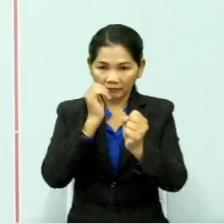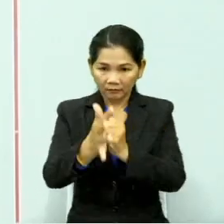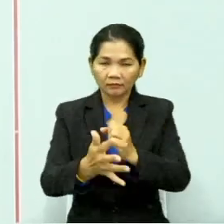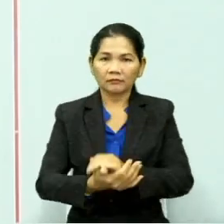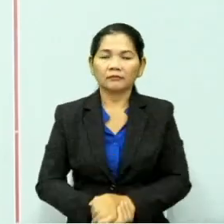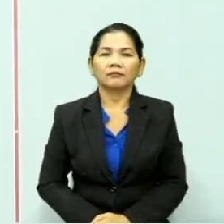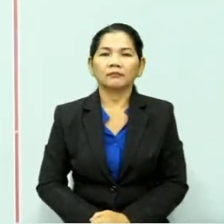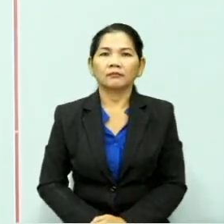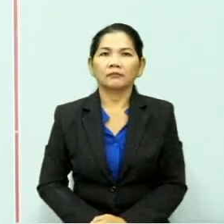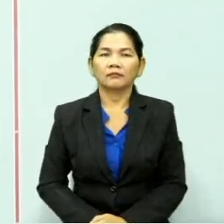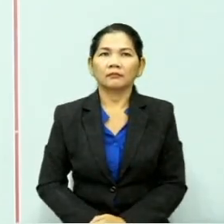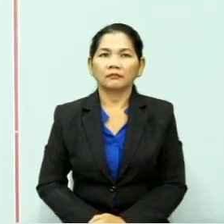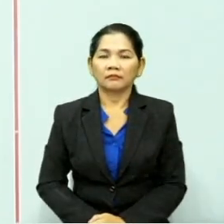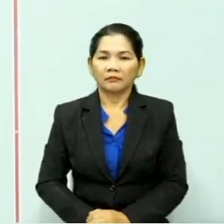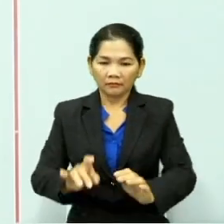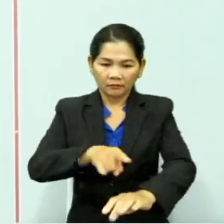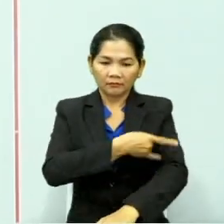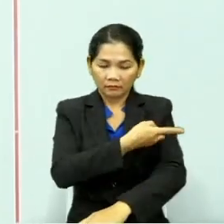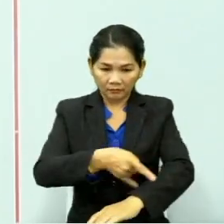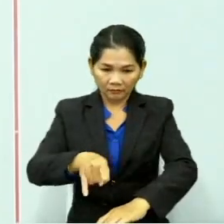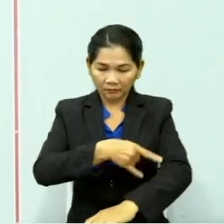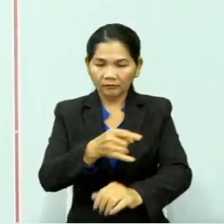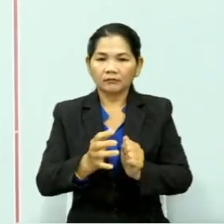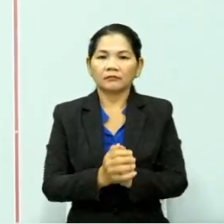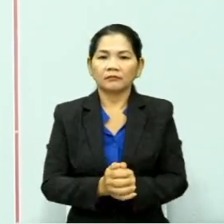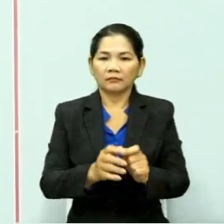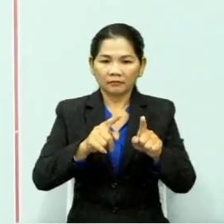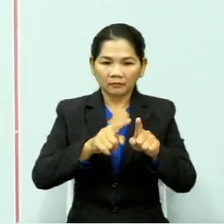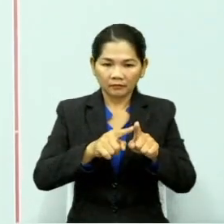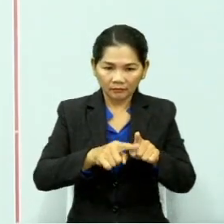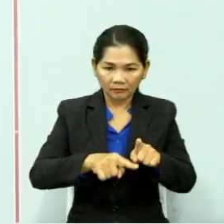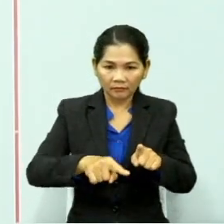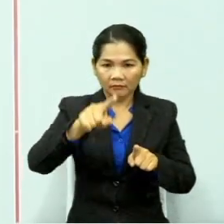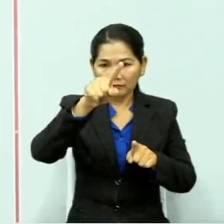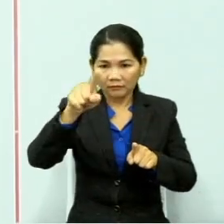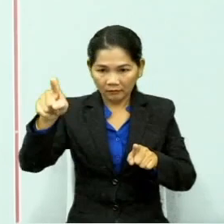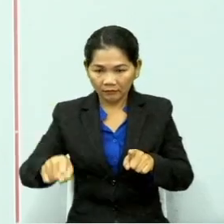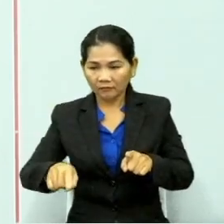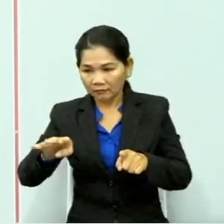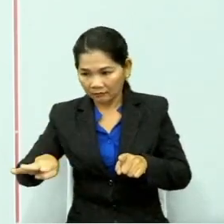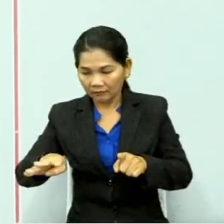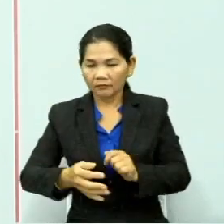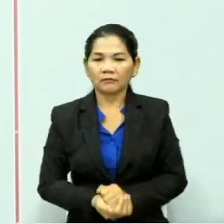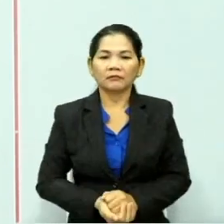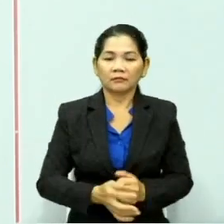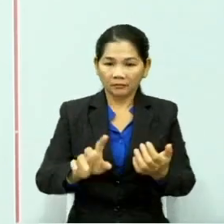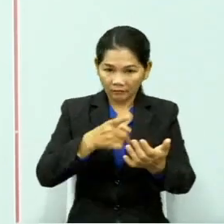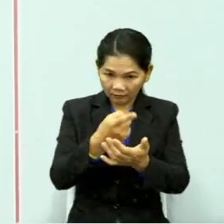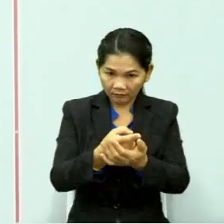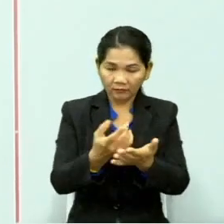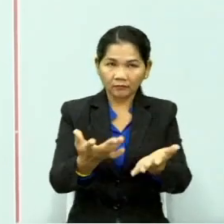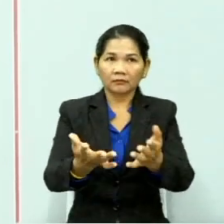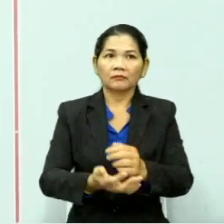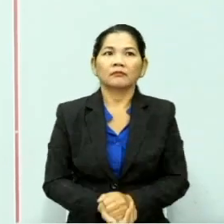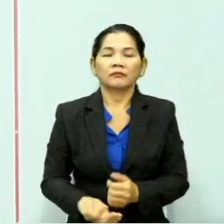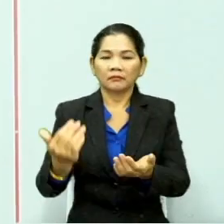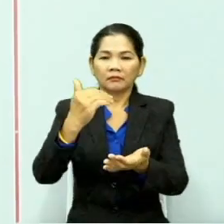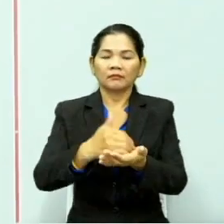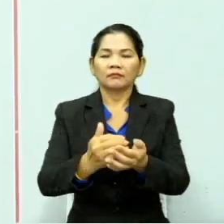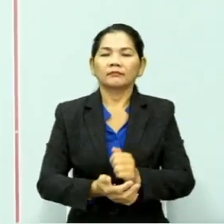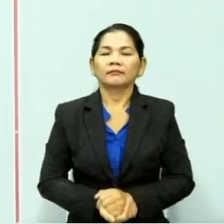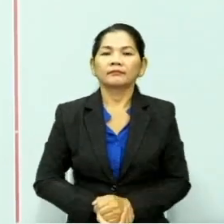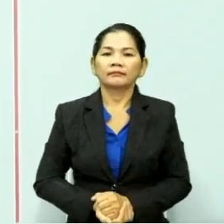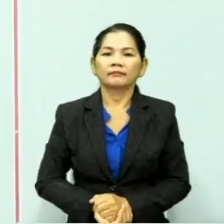con chà mì sâu bón cá kẹ tệ chà chấn con cho rúm sâu chùm mùi nè cứ từng ăn khnía nè